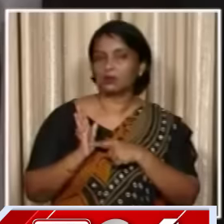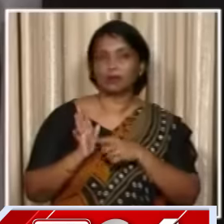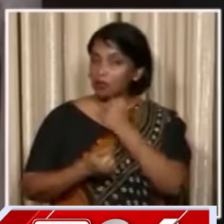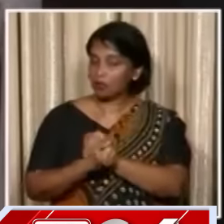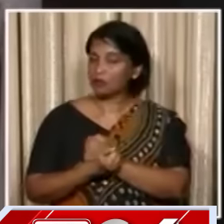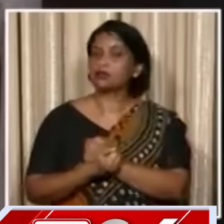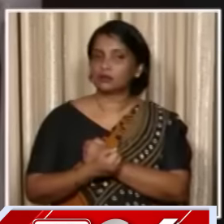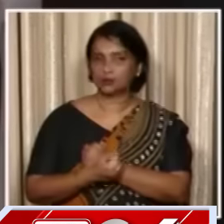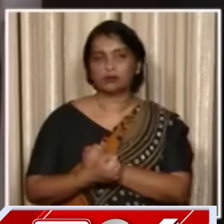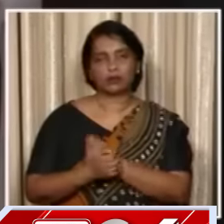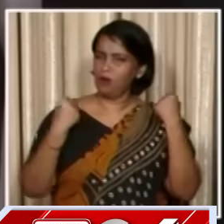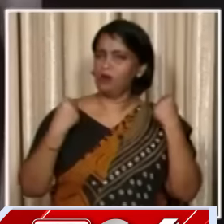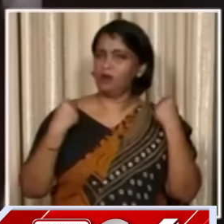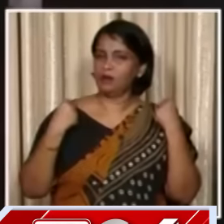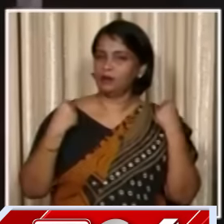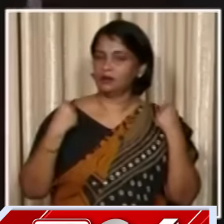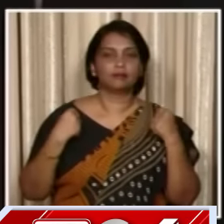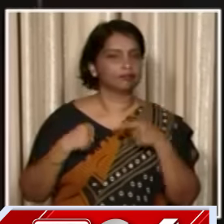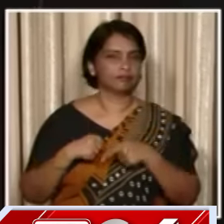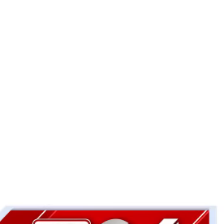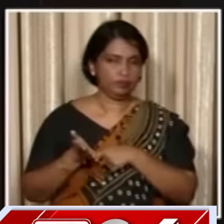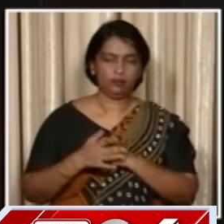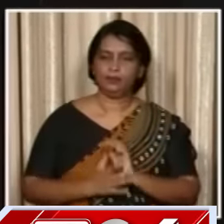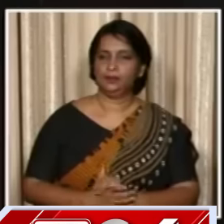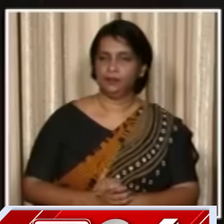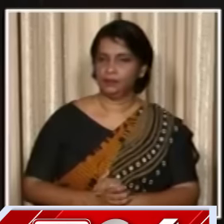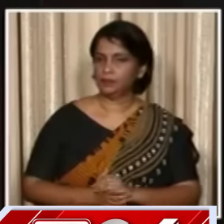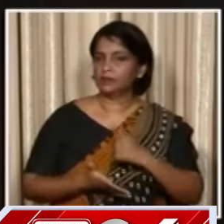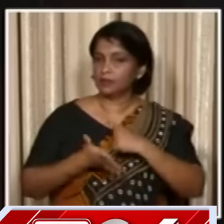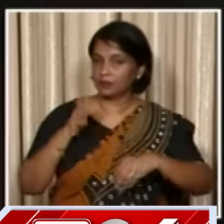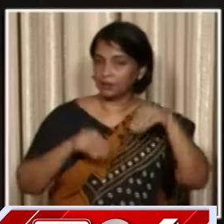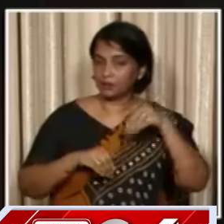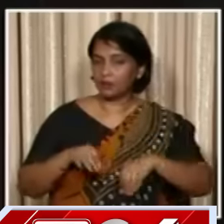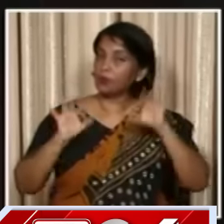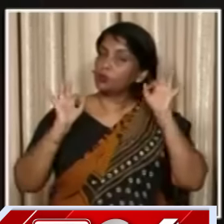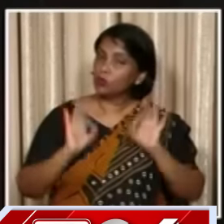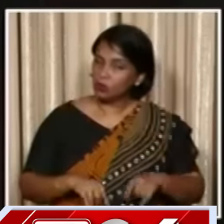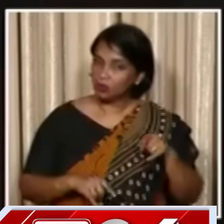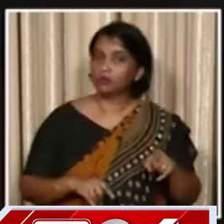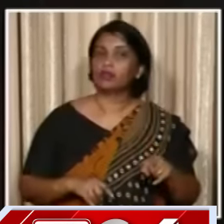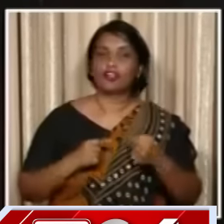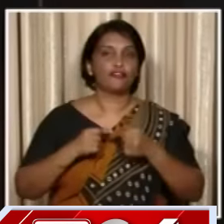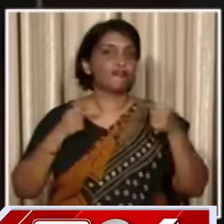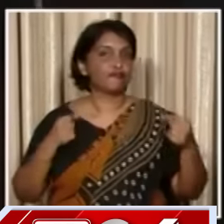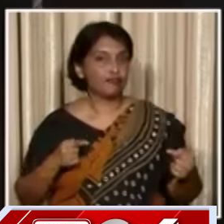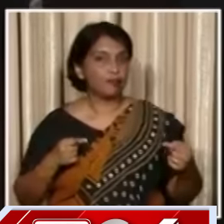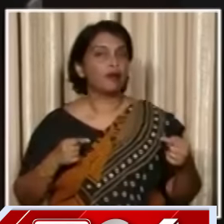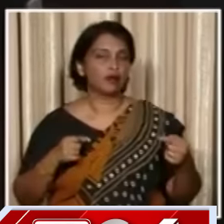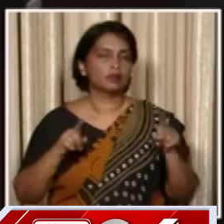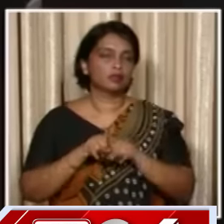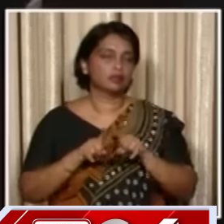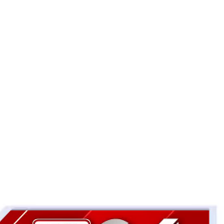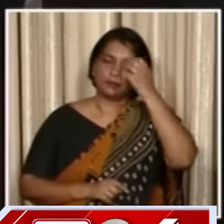කරපු එකත් ව්‍යවස්ථා විරෝධී. බලන්න මේක ලියලා තියෙන දේ ඡන්දය දීමෙන් වැළකී සිටීම විපක්ෂ වීමක් ලෙස